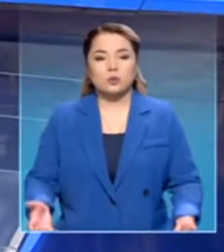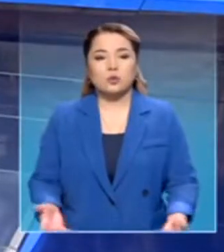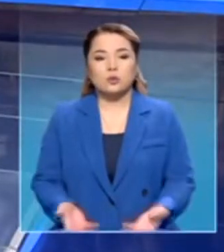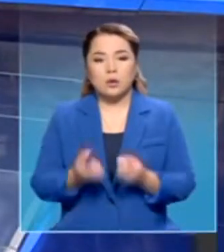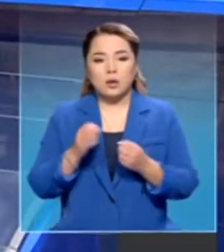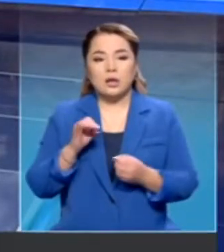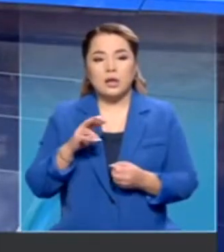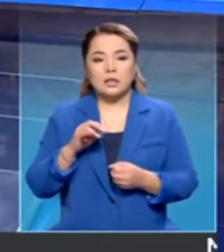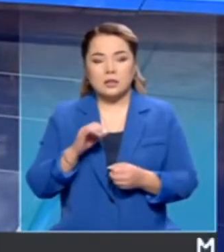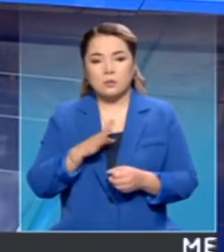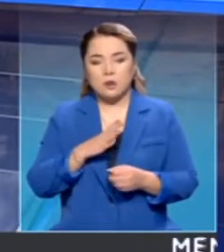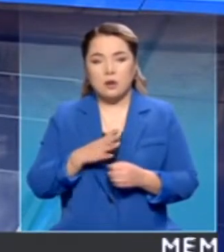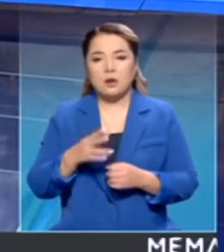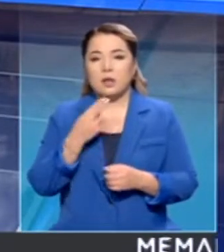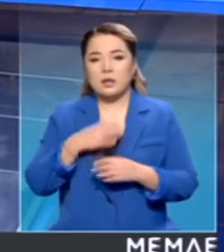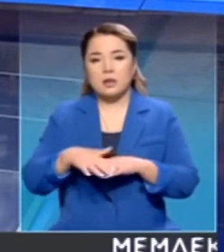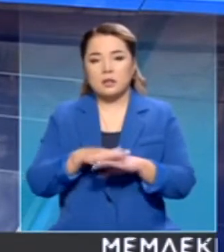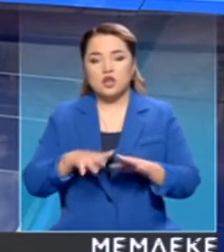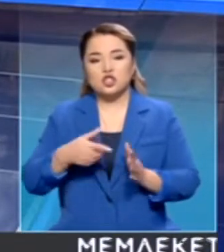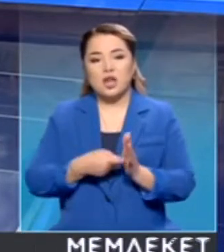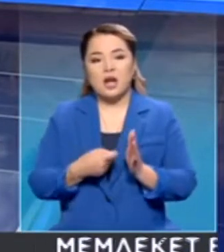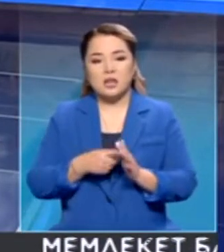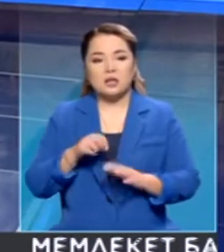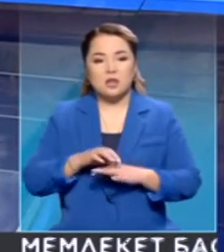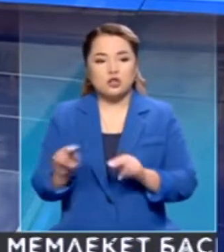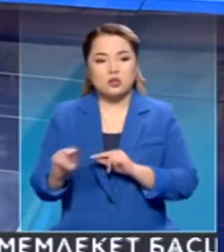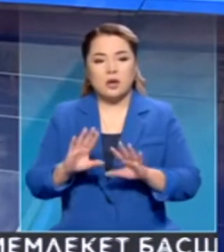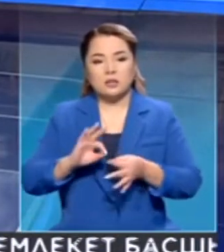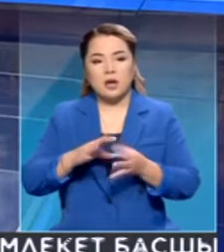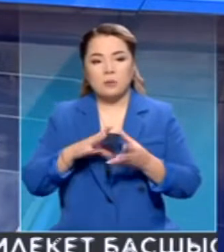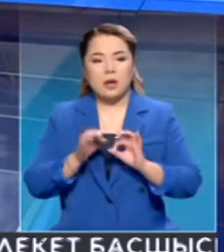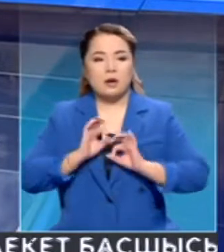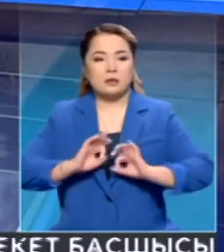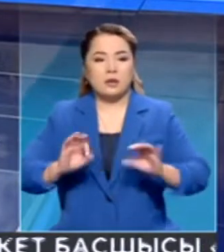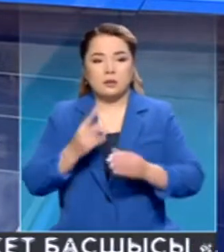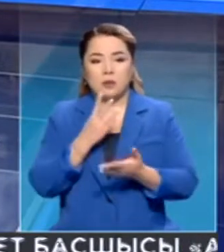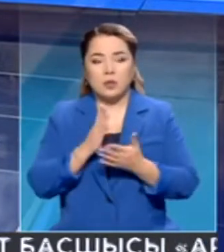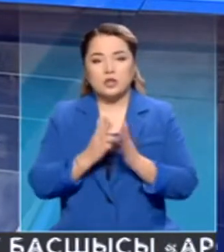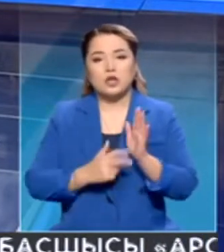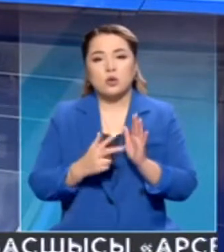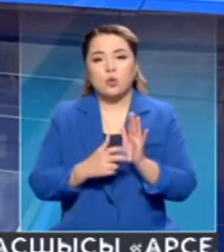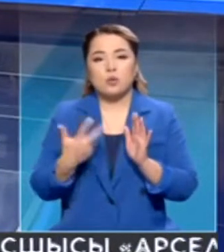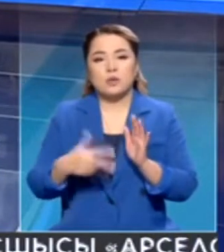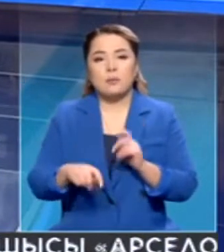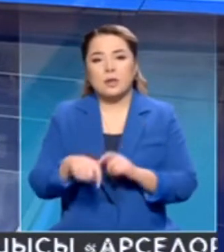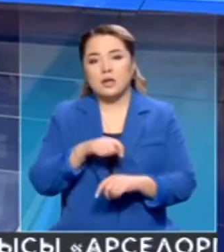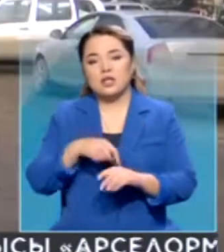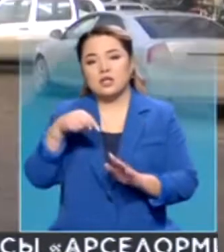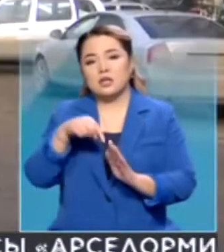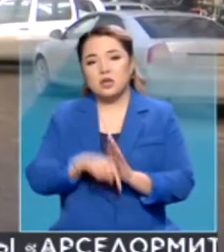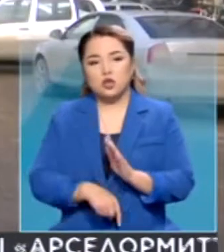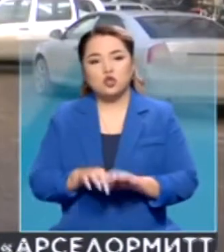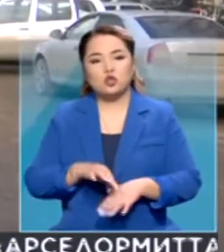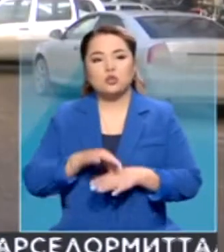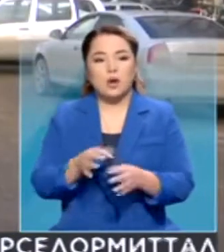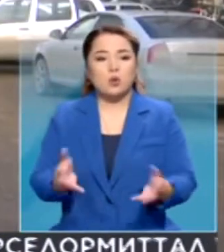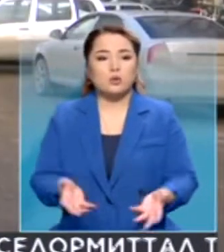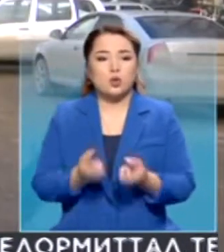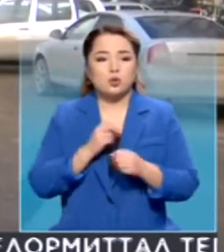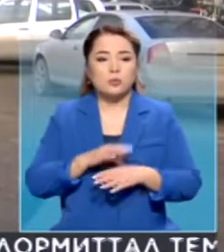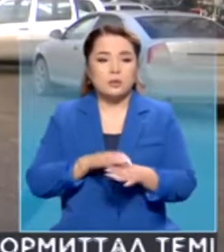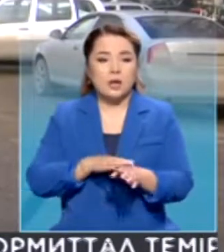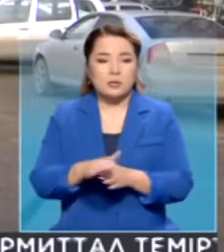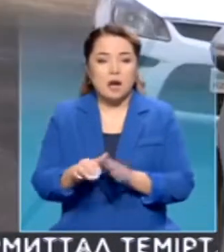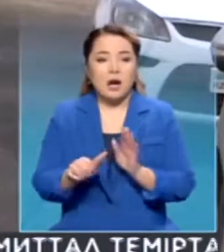Құтқарушылар Ленин атындағы шахтада болған қайғылы жағдай туралы егжей-тегжейлі айтып берді. 830 метр тереңдікте жүргізілген құтқару